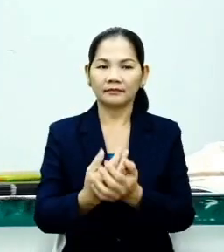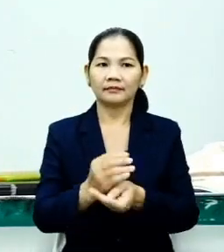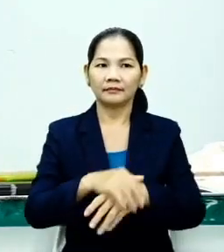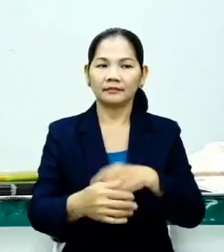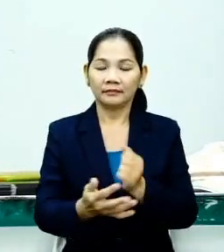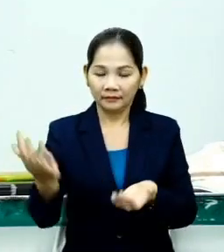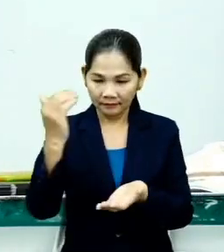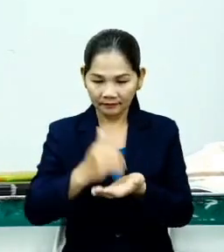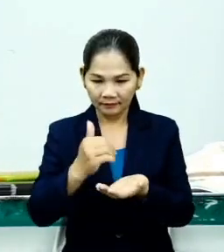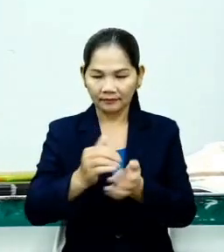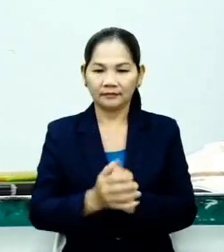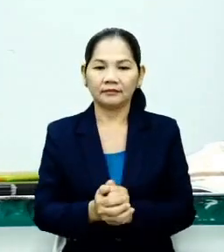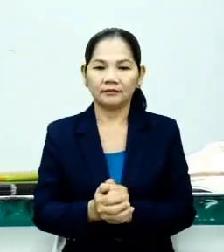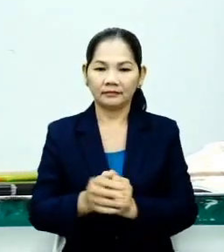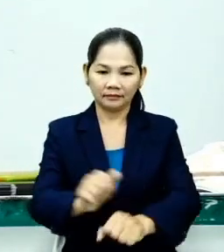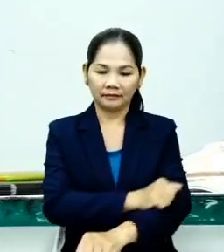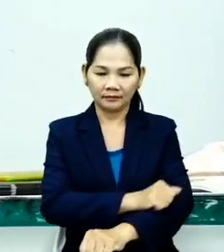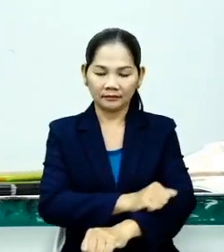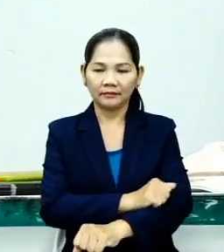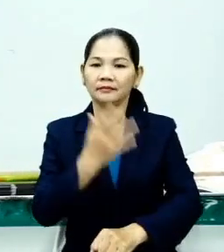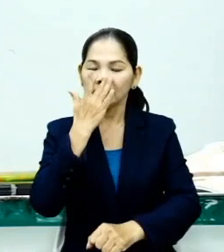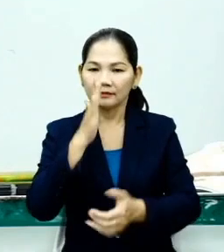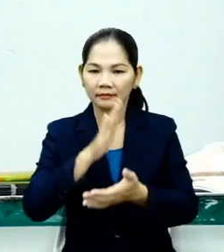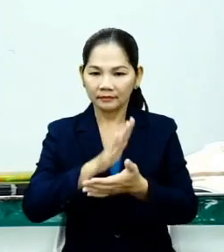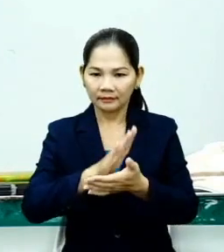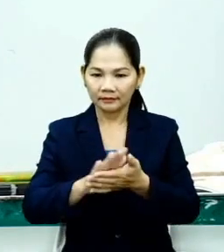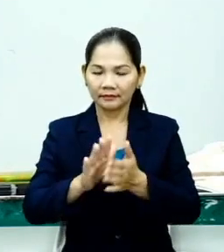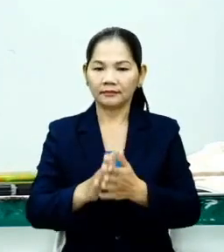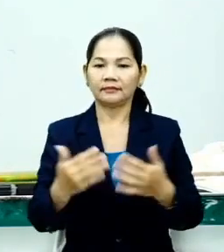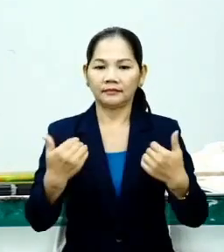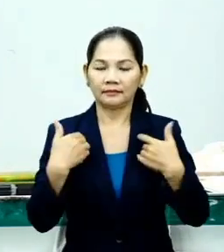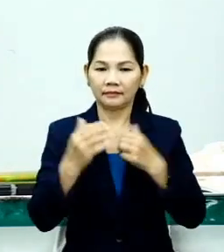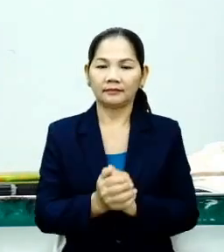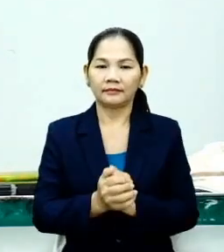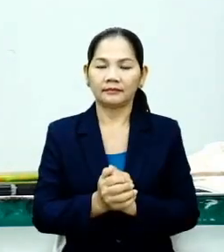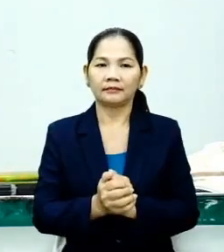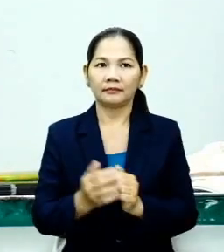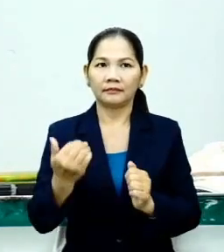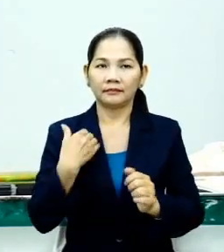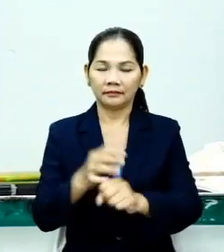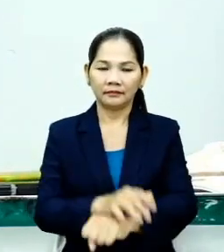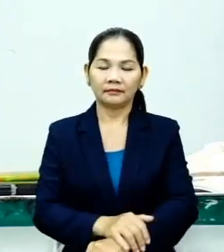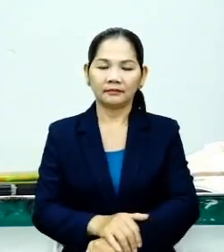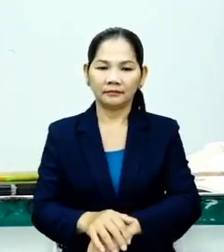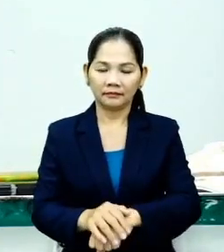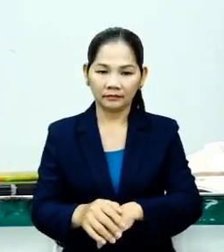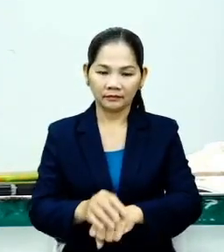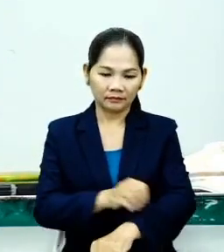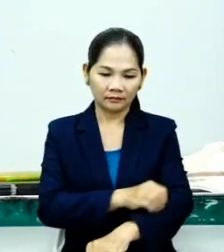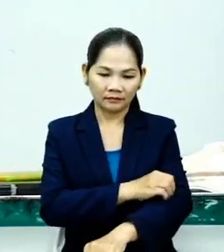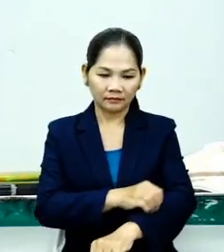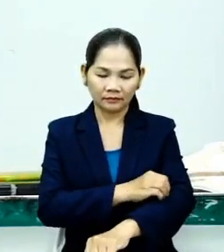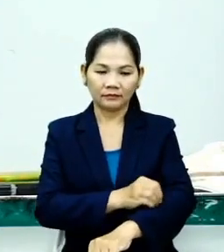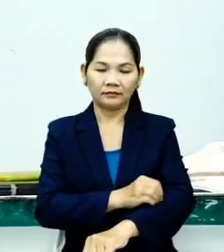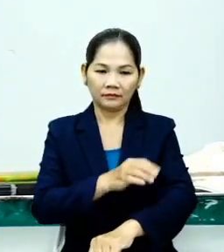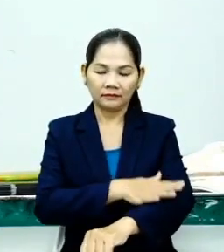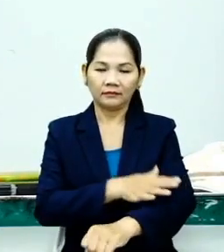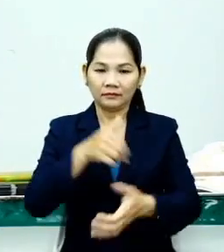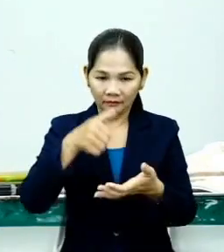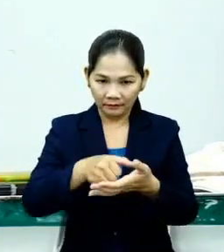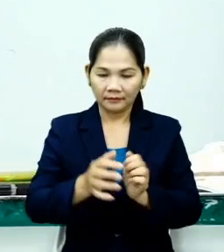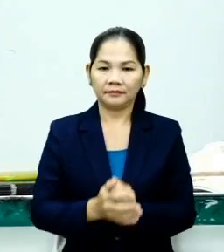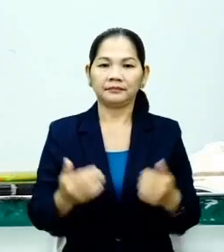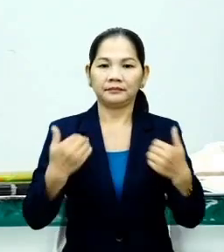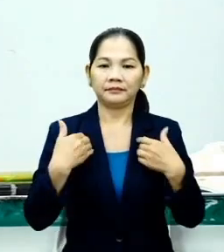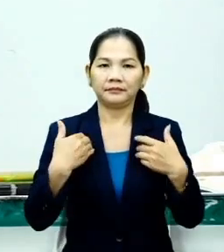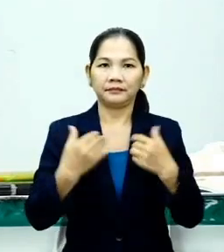đáy ở bàn nhựng nhóp chì môi xà bú nâng thực xà ạt nha con. Chà rứt coi dương ạch liên đáy chì môi nâng à con rứt coi chè chà